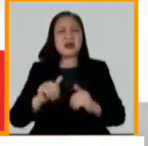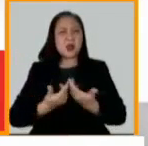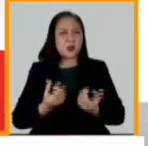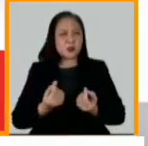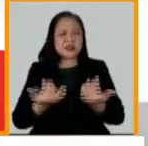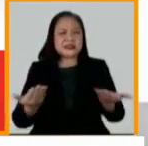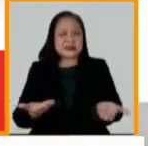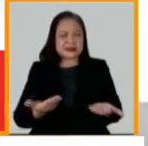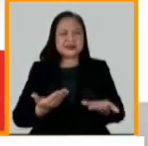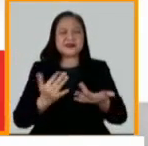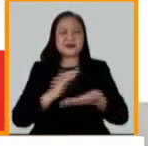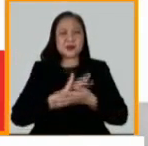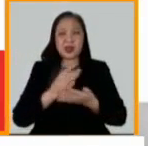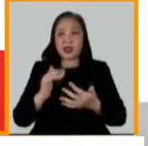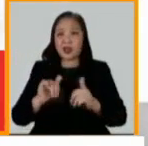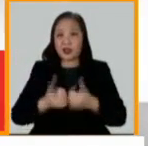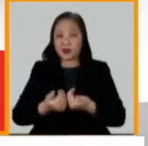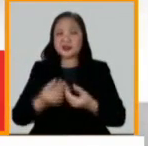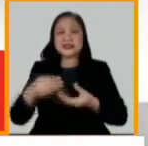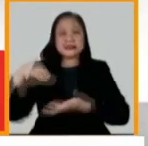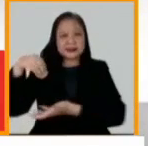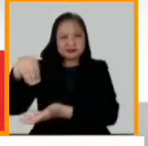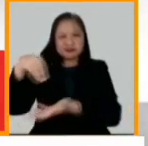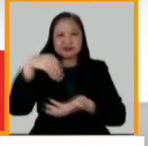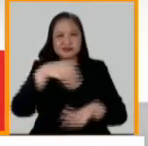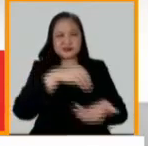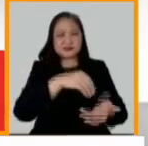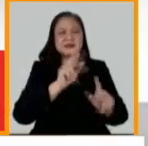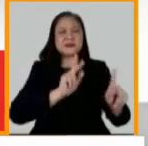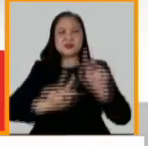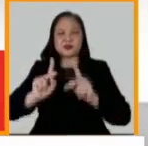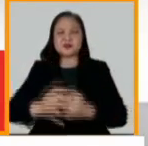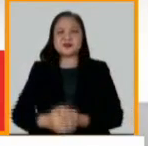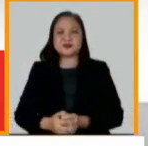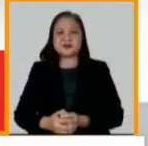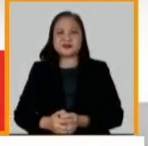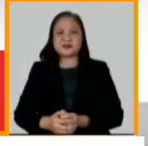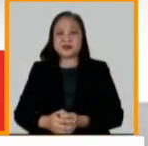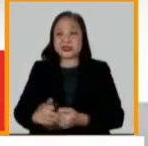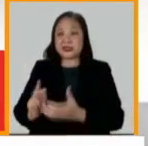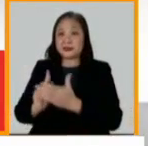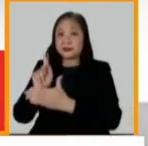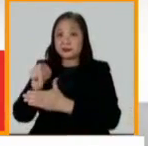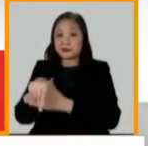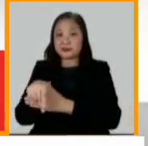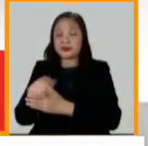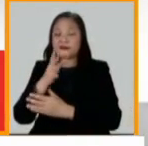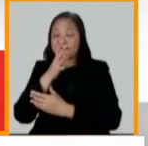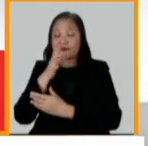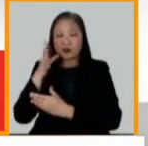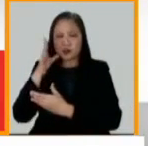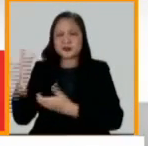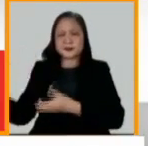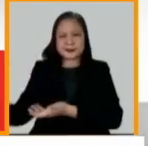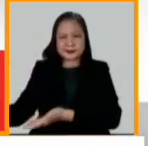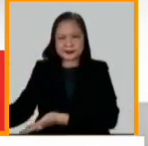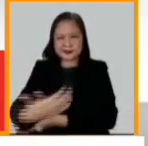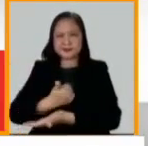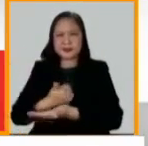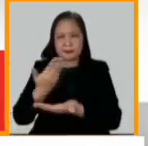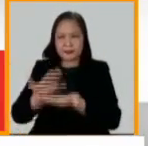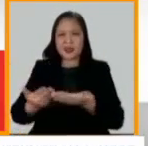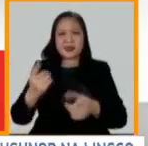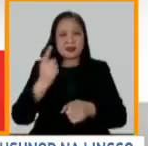pagbibigay ng ayuda sa mga tao. Ang ani raw ng mga magsasaka, bibilhin ng gobyerno sa tamang halaga at ipamamahagi